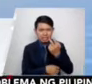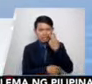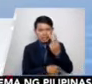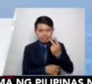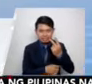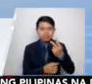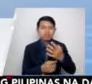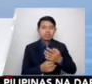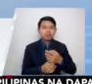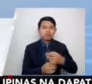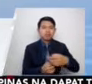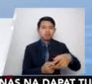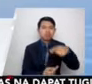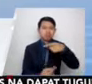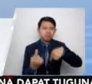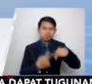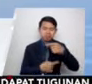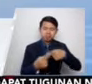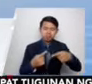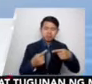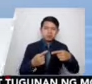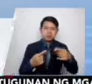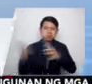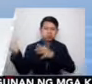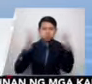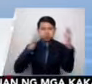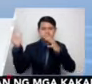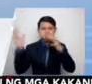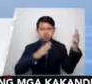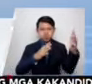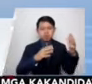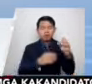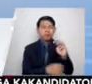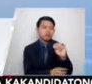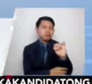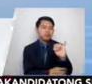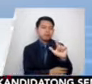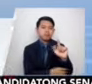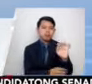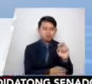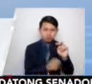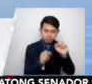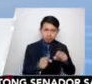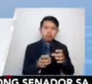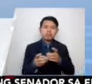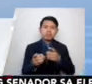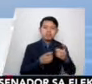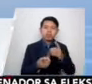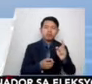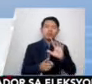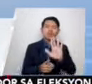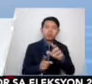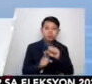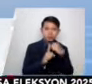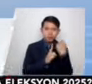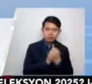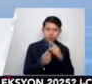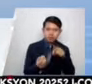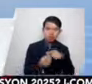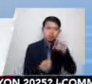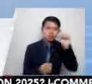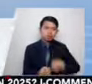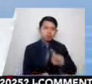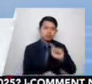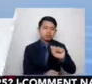Milton. Pwede niyo ho ba kaming kwentuhan, i-describe sa amin ang nangyayari hong sitwasyon dyan sa South Tampa Bay kung nasaan po kayo